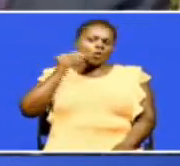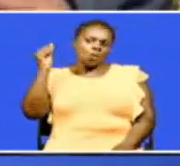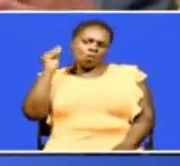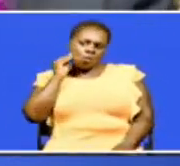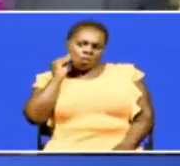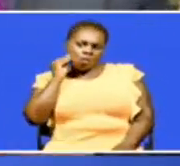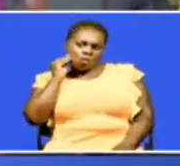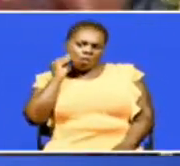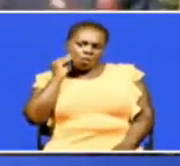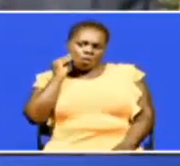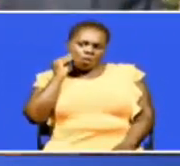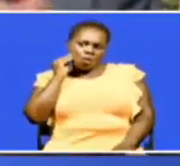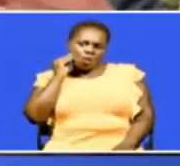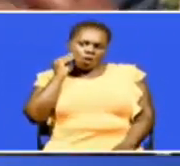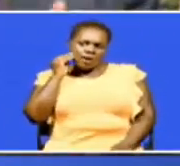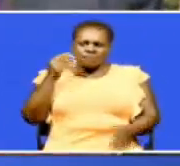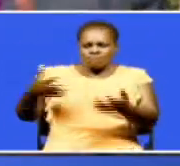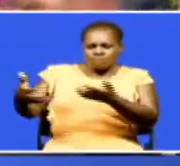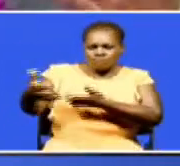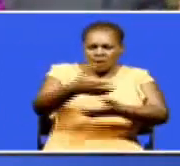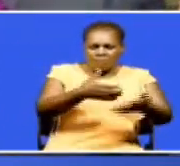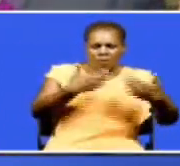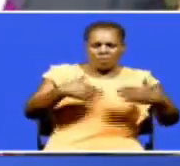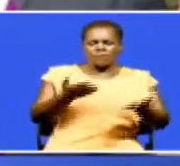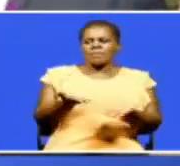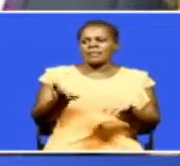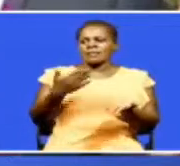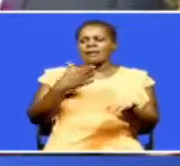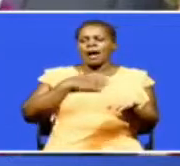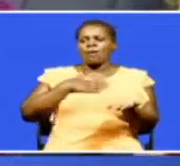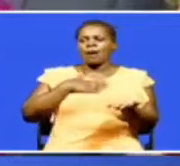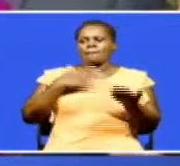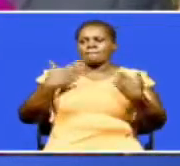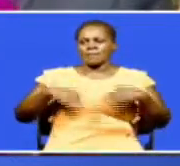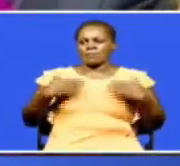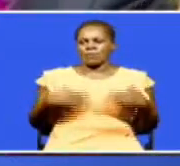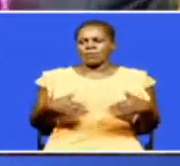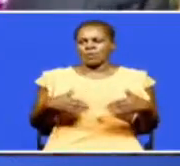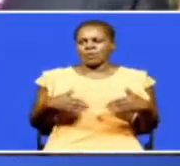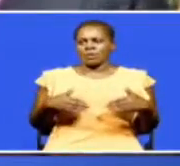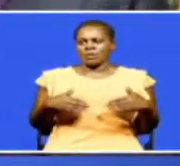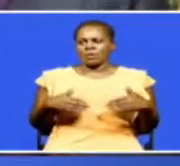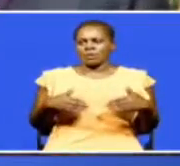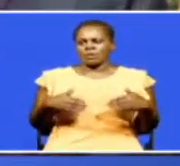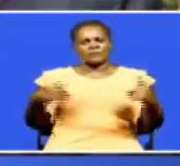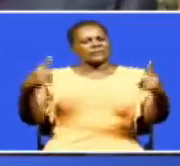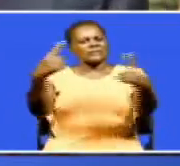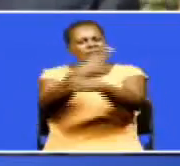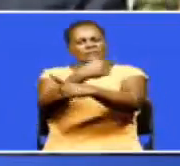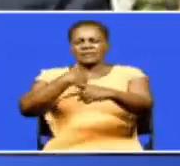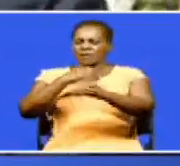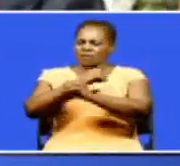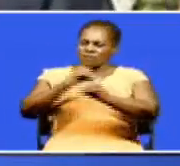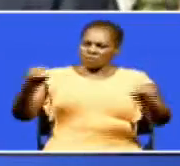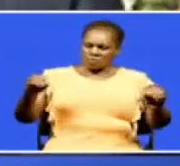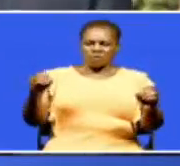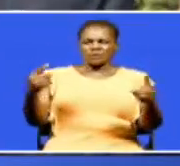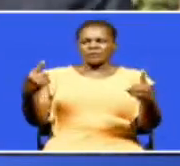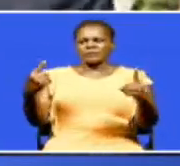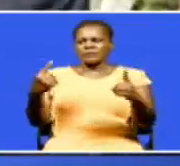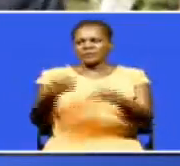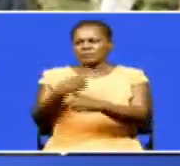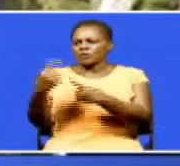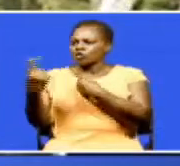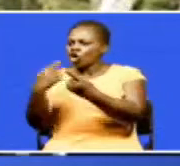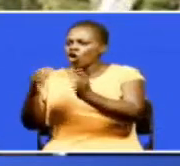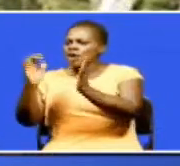And I empathize with the people kwa sababu nikaona hao ni watu wangu. Hakuna tofauti. Tofauti tu ndio